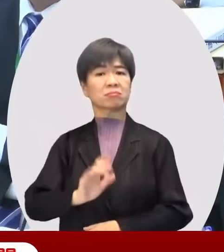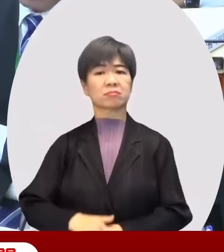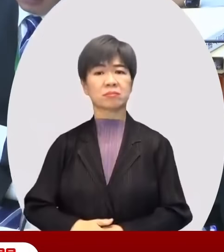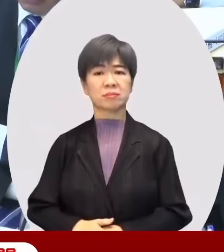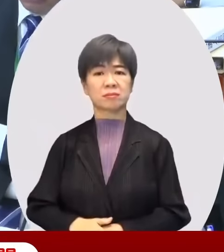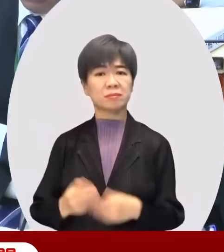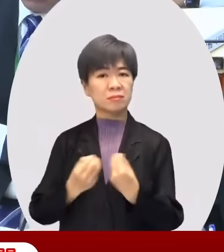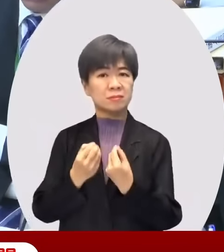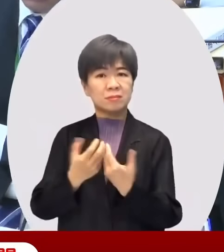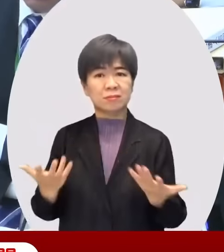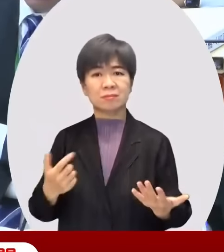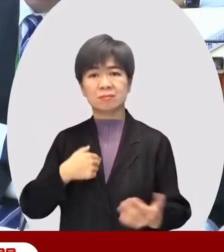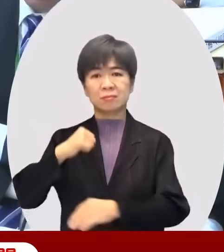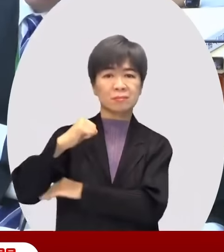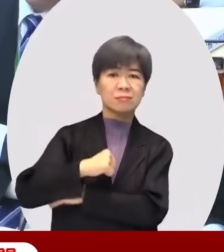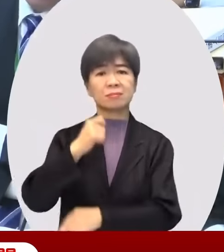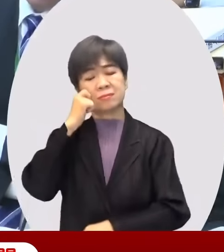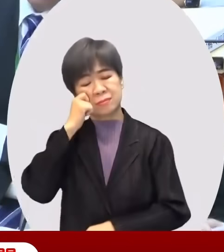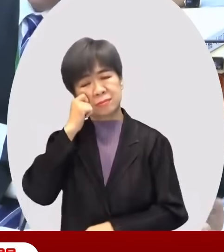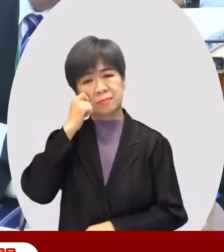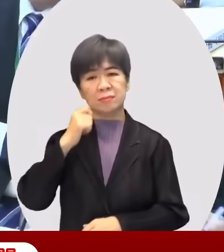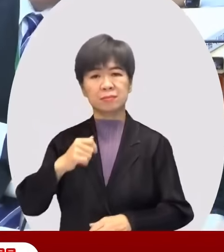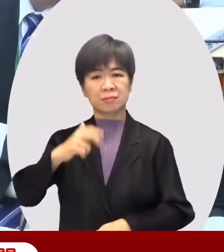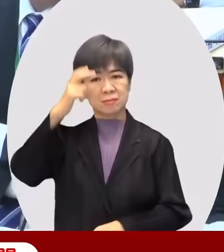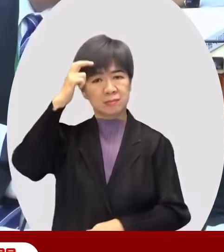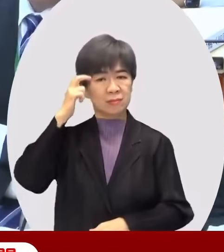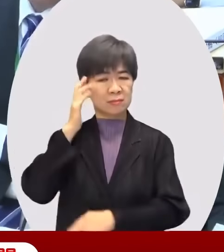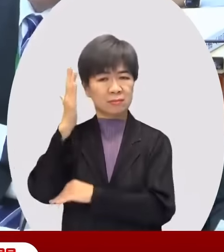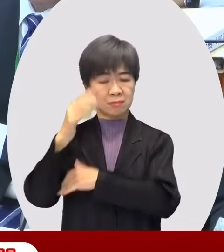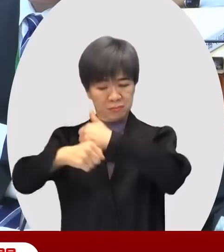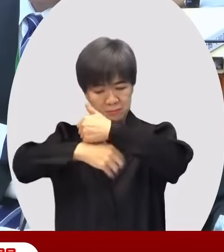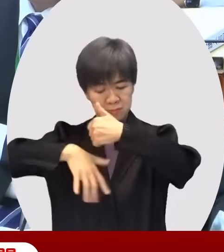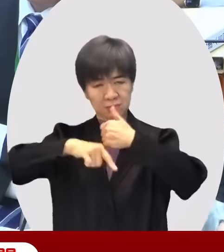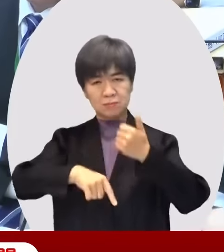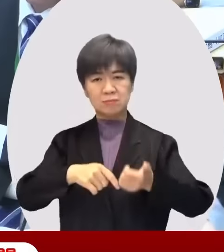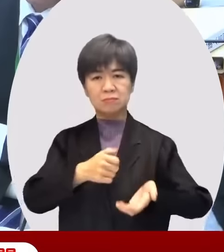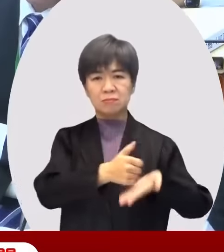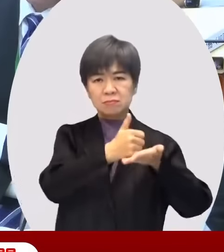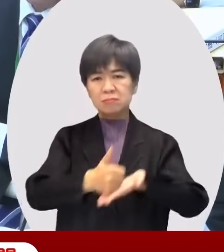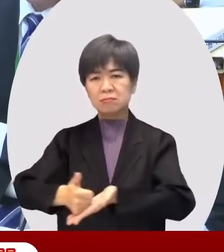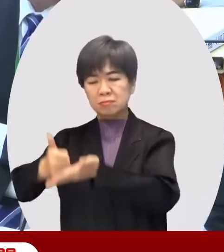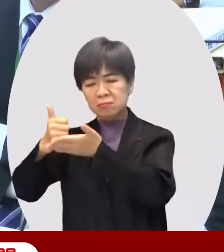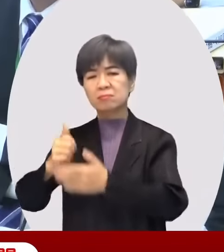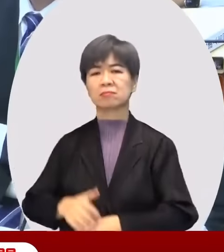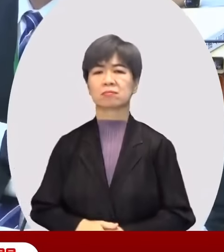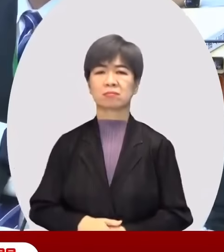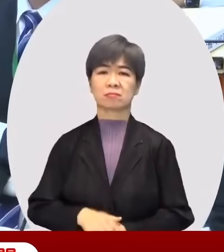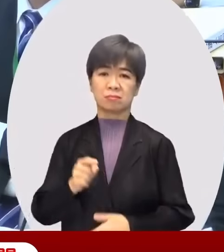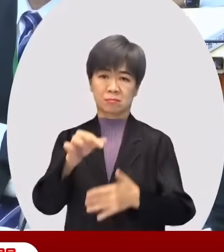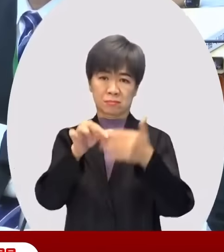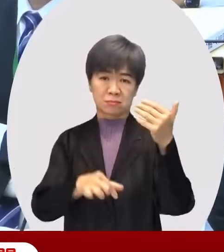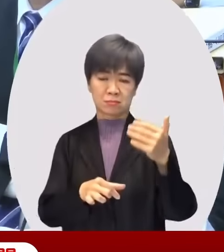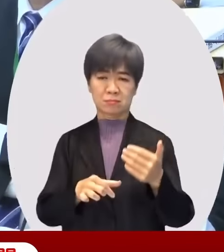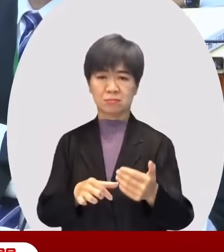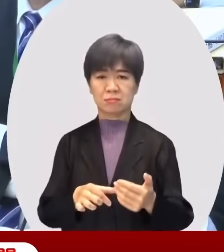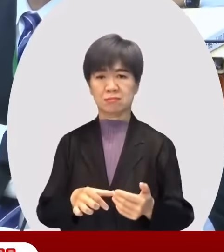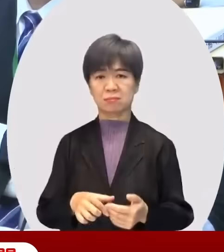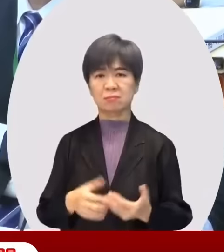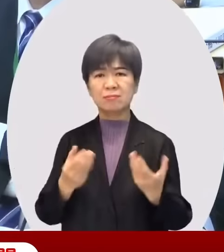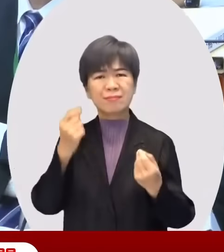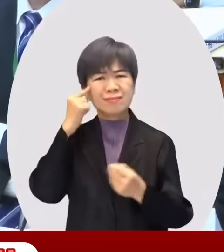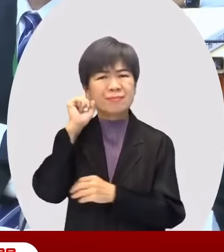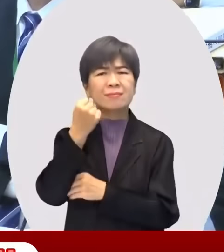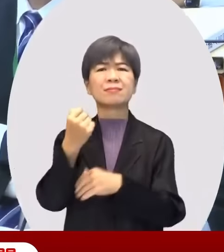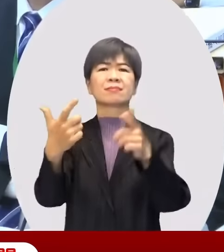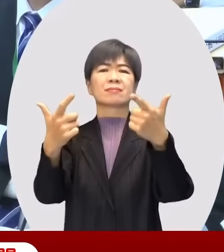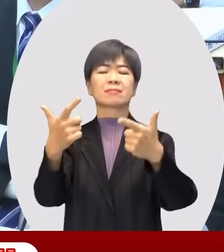那我们会怎么样？我们也不会怎么样。为什么？因为基于宪法机关的尊重、相互的忠诚，所以这条规定并不是说是没有